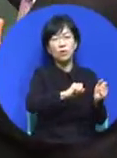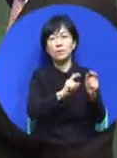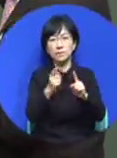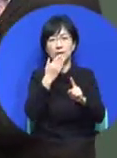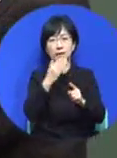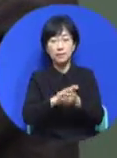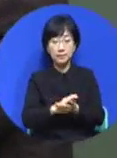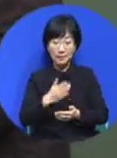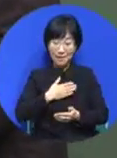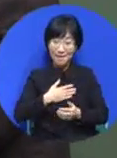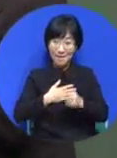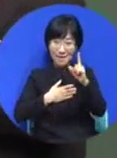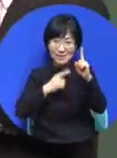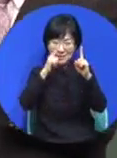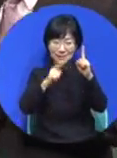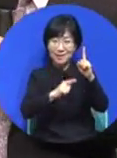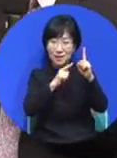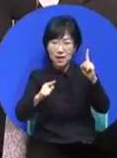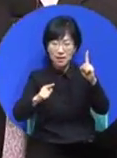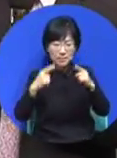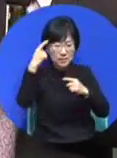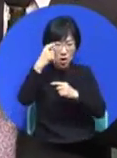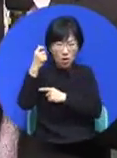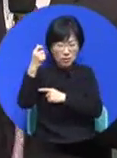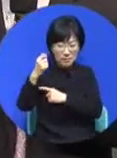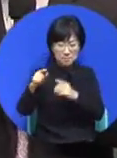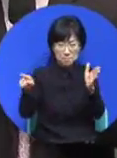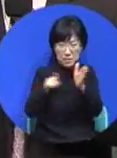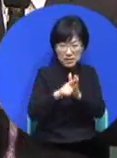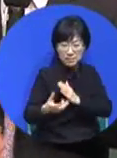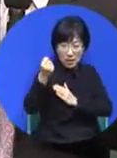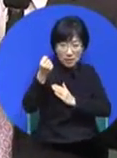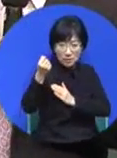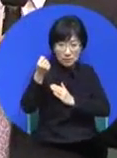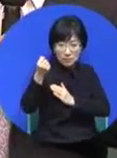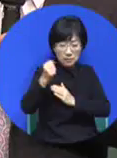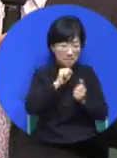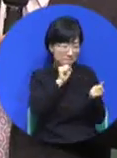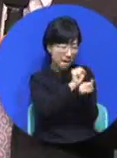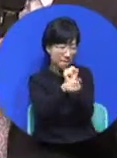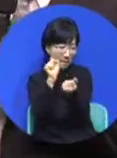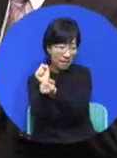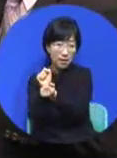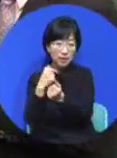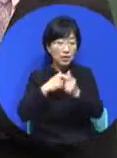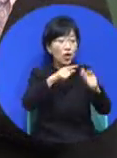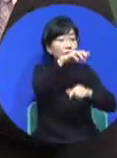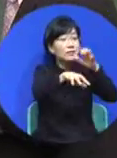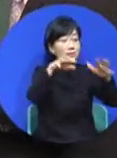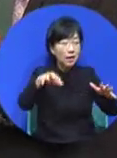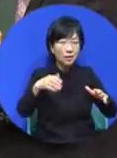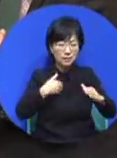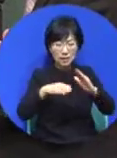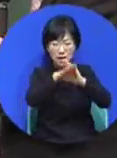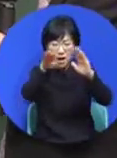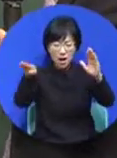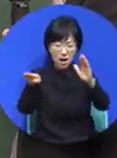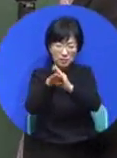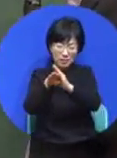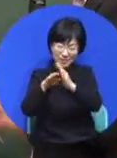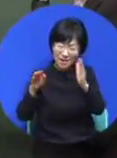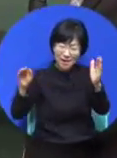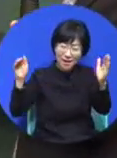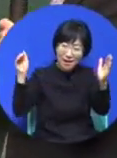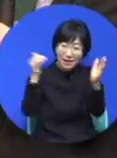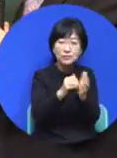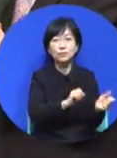영적인 믿음 가지고 있으면 여러분 현장 살고 가문 살아요. If you can hold on to this covenant in your life and realize it, then